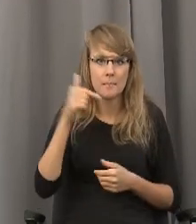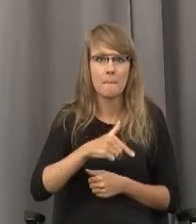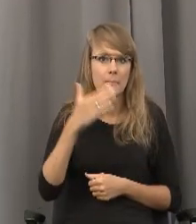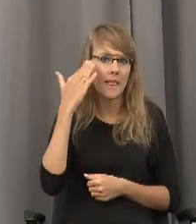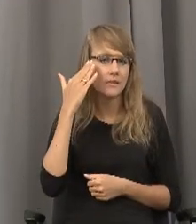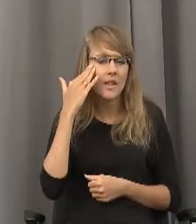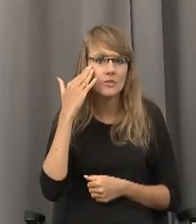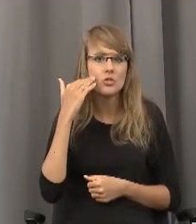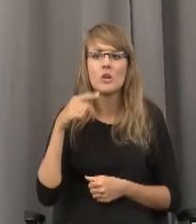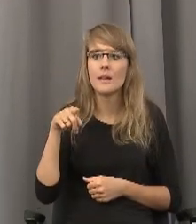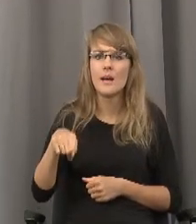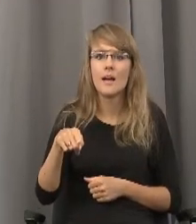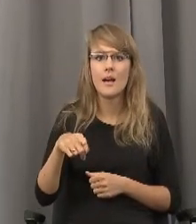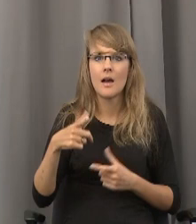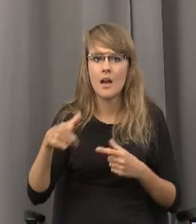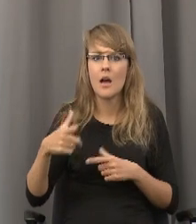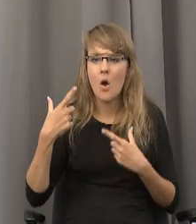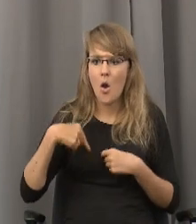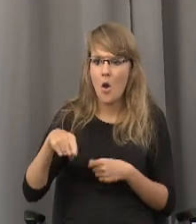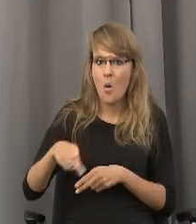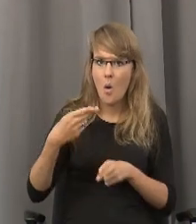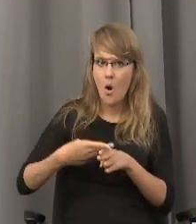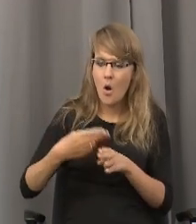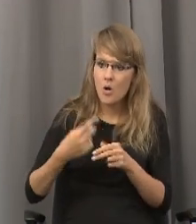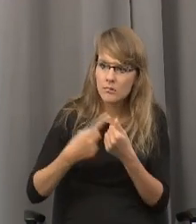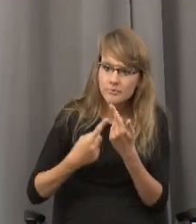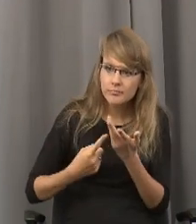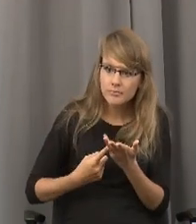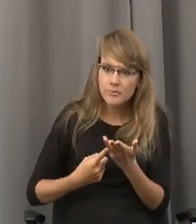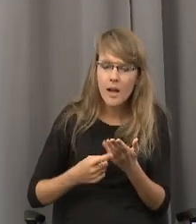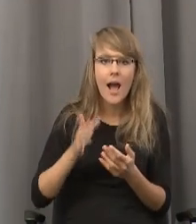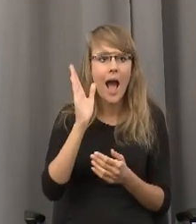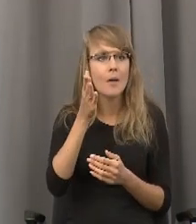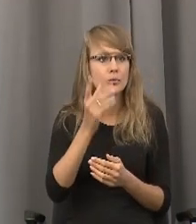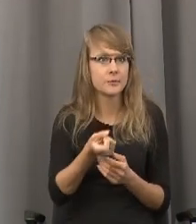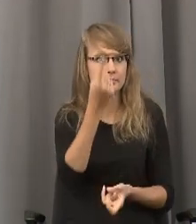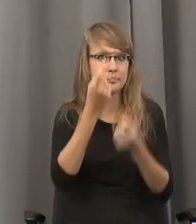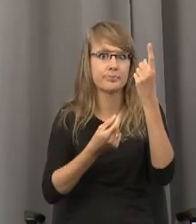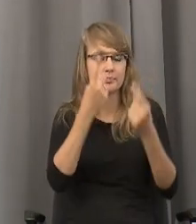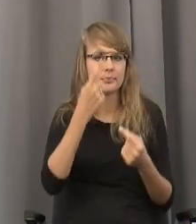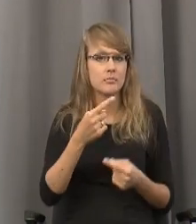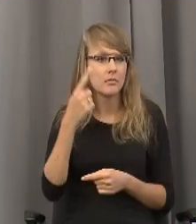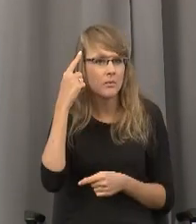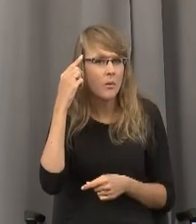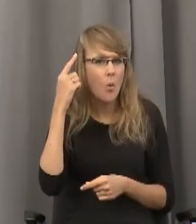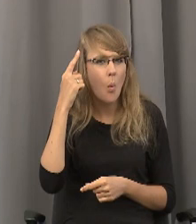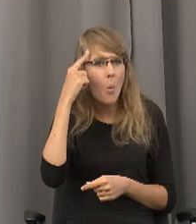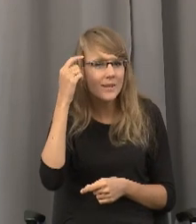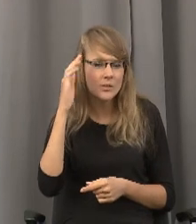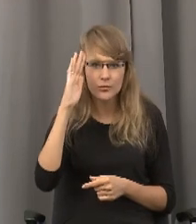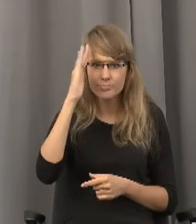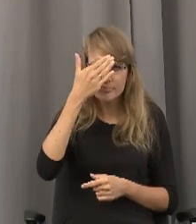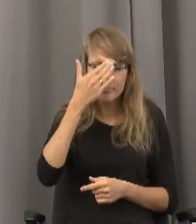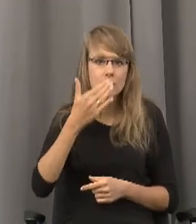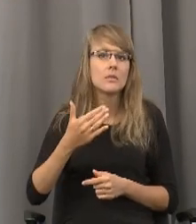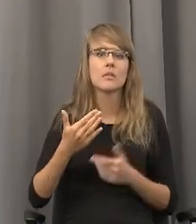relacja stanu zdrowotnego populacji ludzi starszych do tego, z jak częstym występowaniem otępienia będziemy mieli do czynienia,